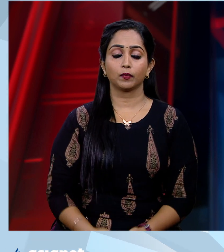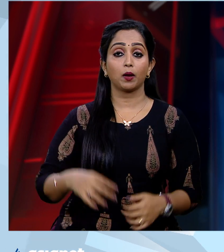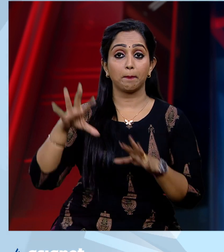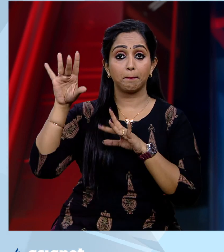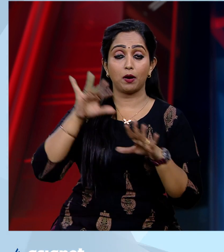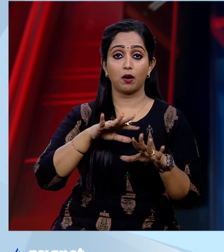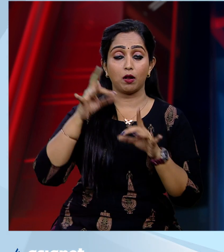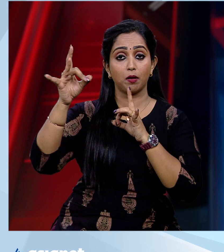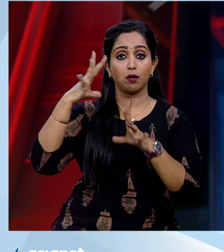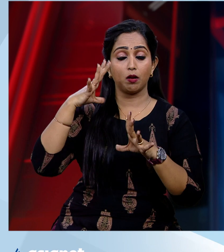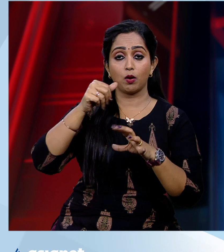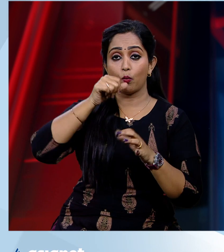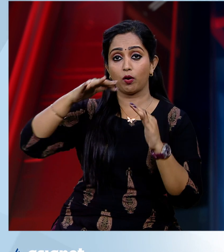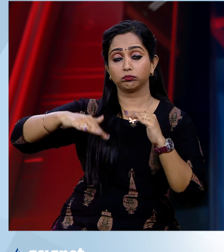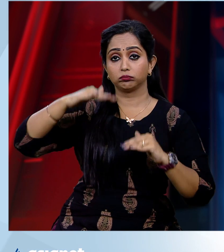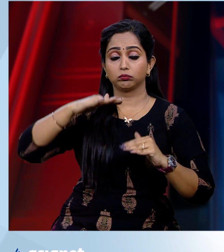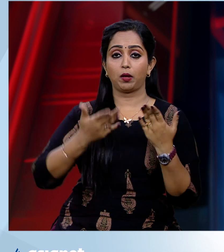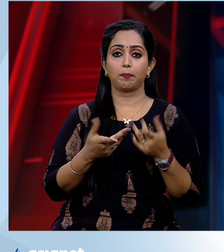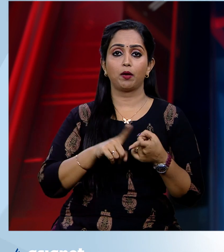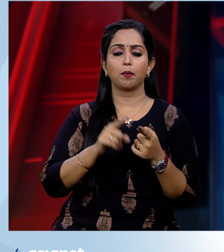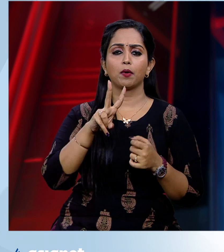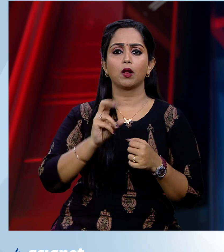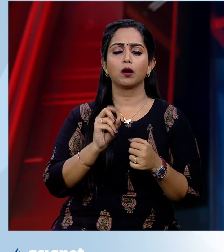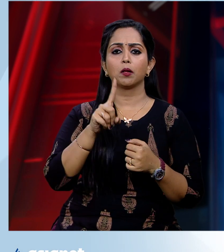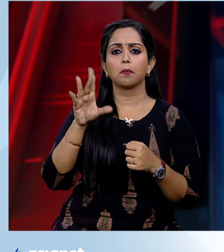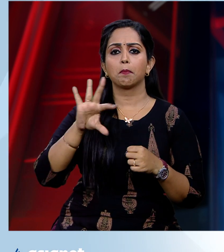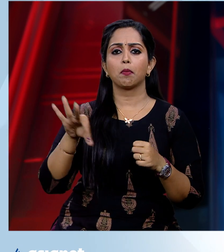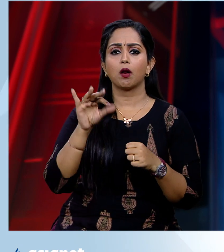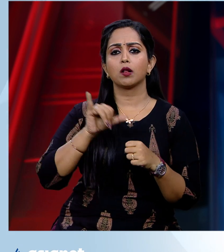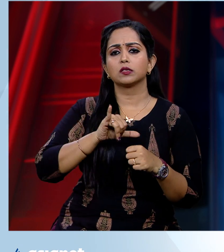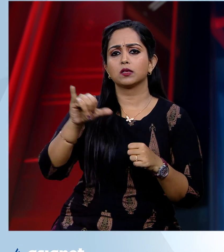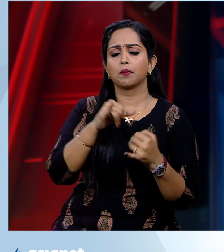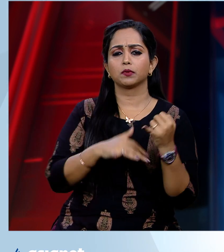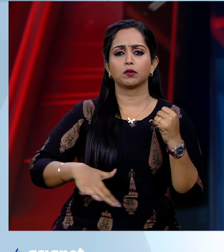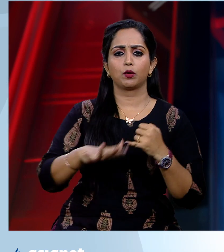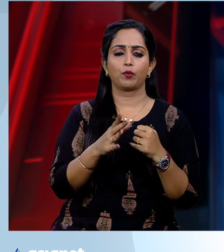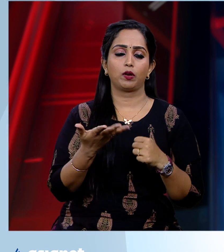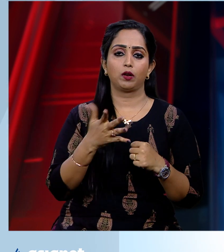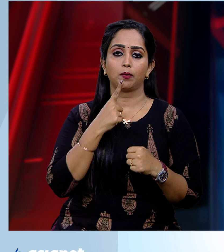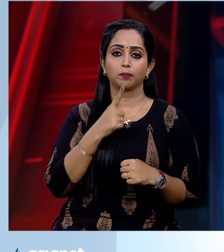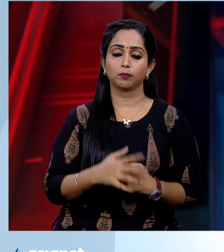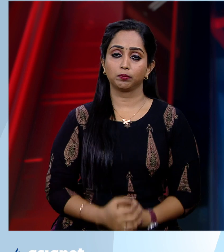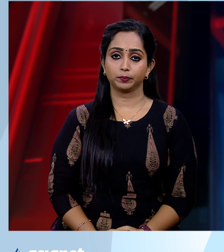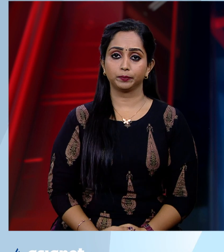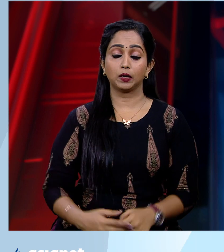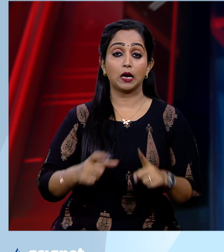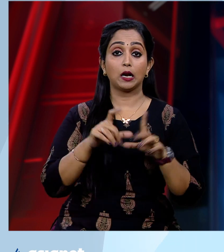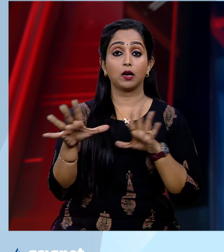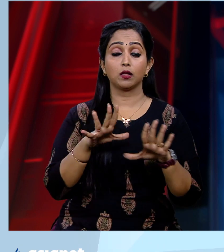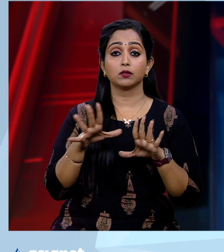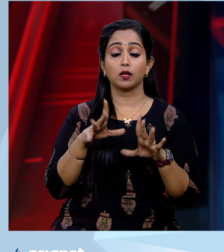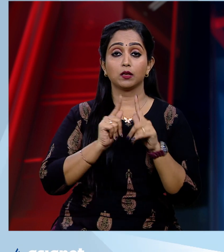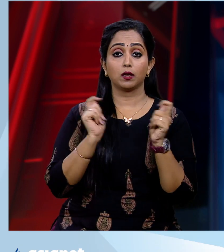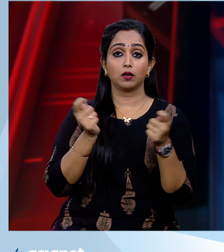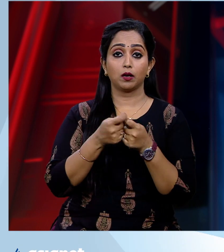മണ്ണിടിച്ചിലിനും മിന്നൽ പ്രളയത്തിനും സാധ്യതയുണ്ട്. എന്നാൽ 2018 സമാനമായ സാഹചര്യം ഇല്ല എന്നും അദ്ദേഹം പറഞ്ഞു. ദുരന്ത നിവാരണ അതോറിറ്റി